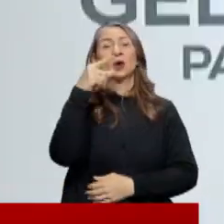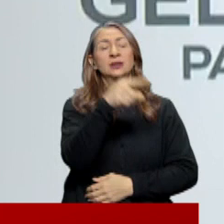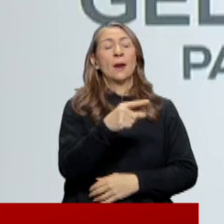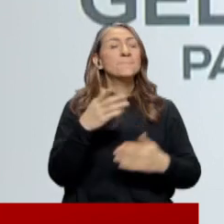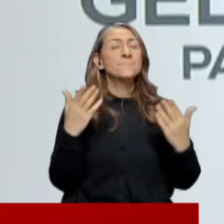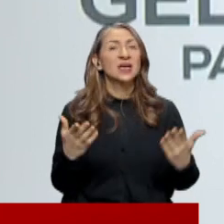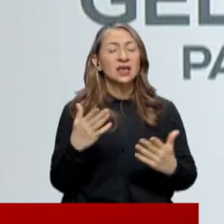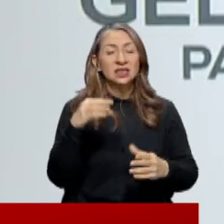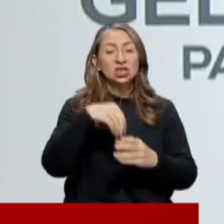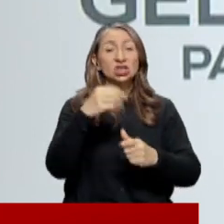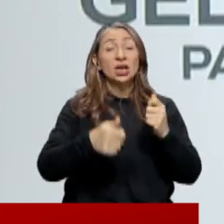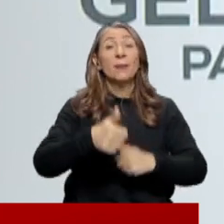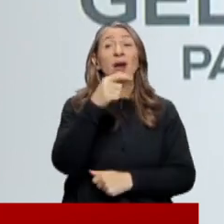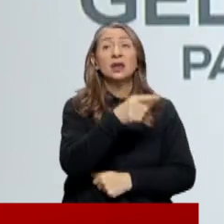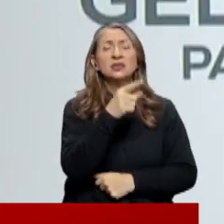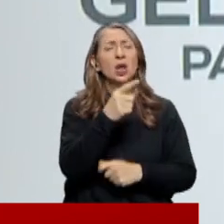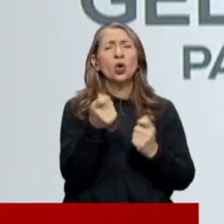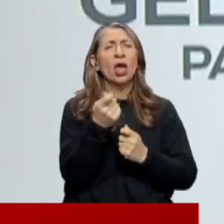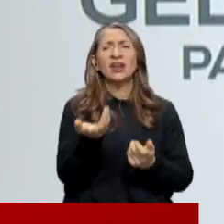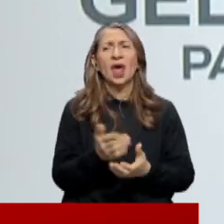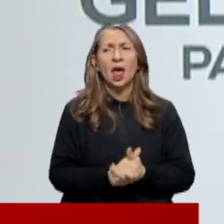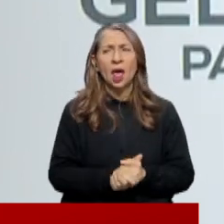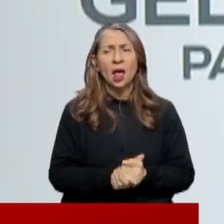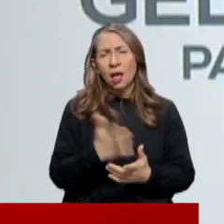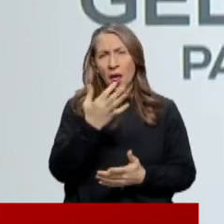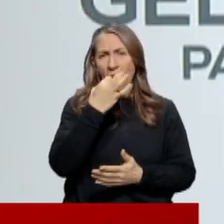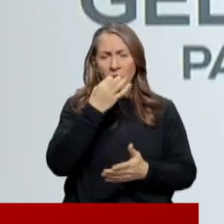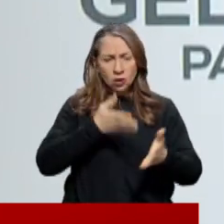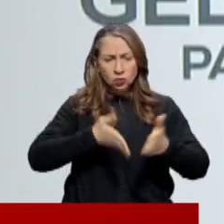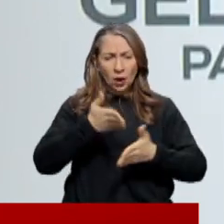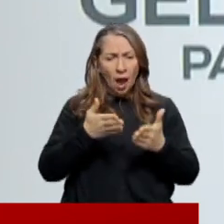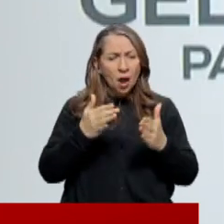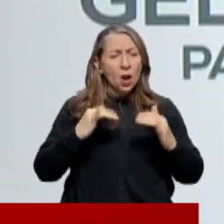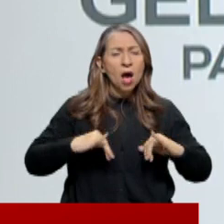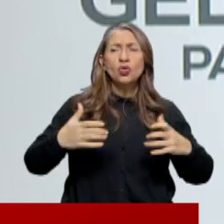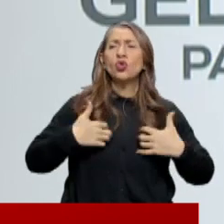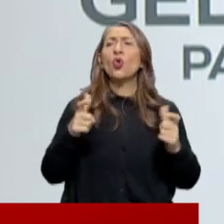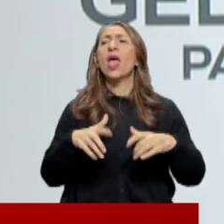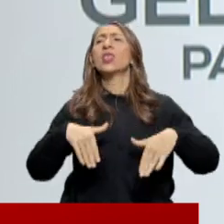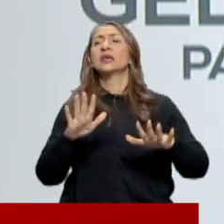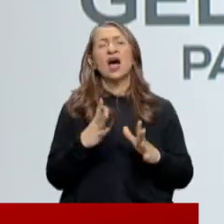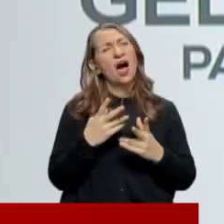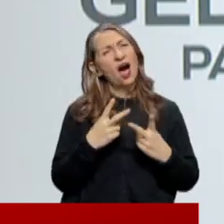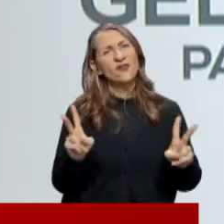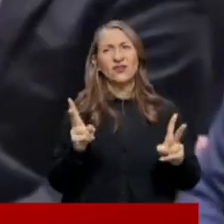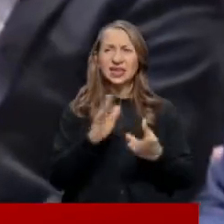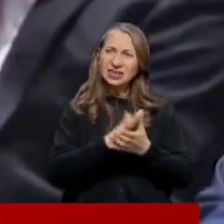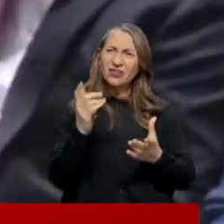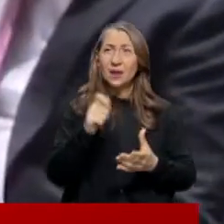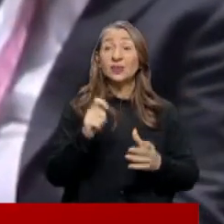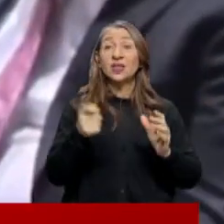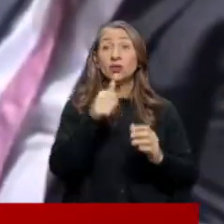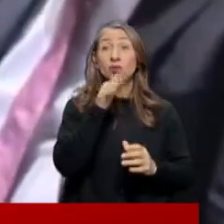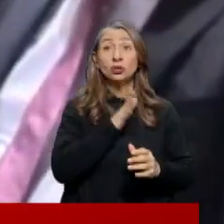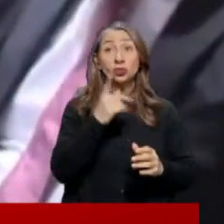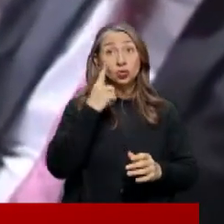Peki Sayın İçişleri Bakanı, senin görevin ne? Eğer Ankara sokakları emin değilse affını rica et Soylu, affını. Davutoğlu